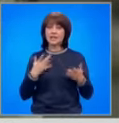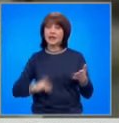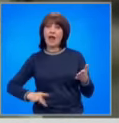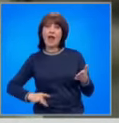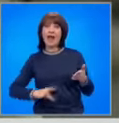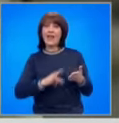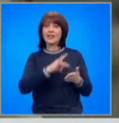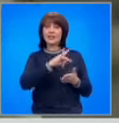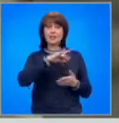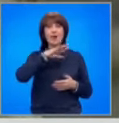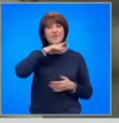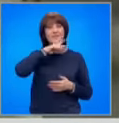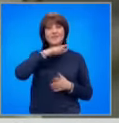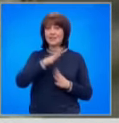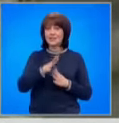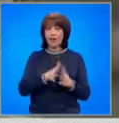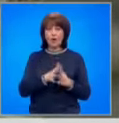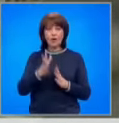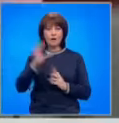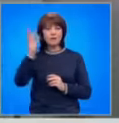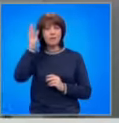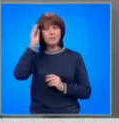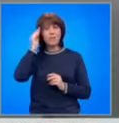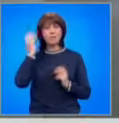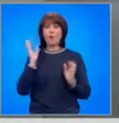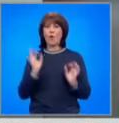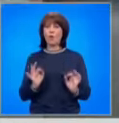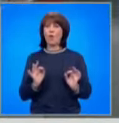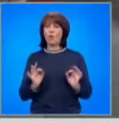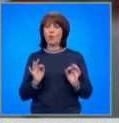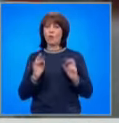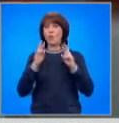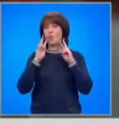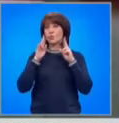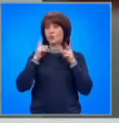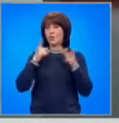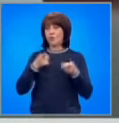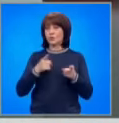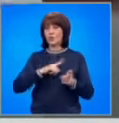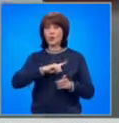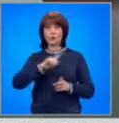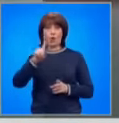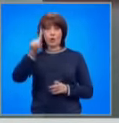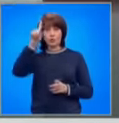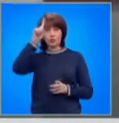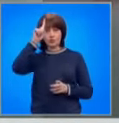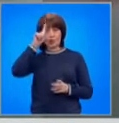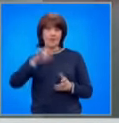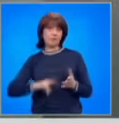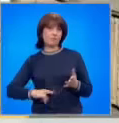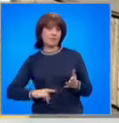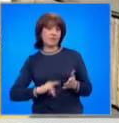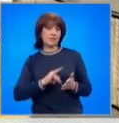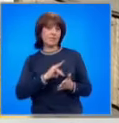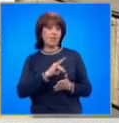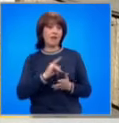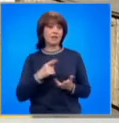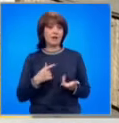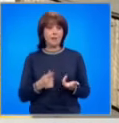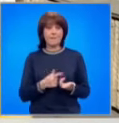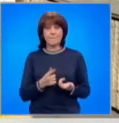и по-възрастните от тях си спомнят удобството да пътуват до София с самолет. Няколко пъти съм летяла и наистина за